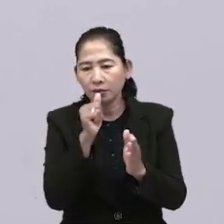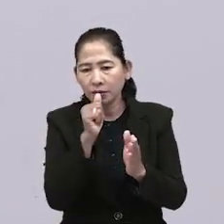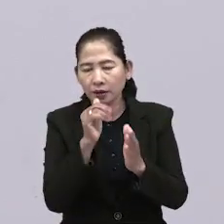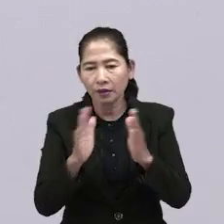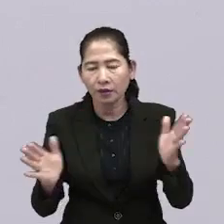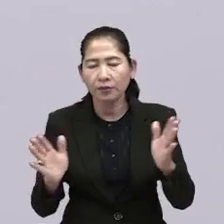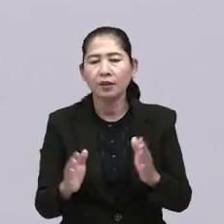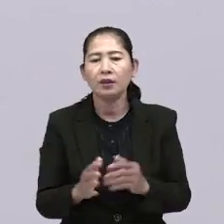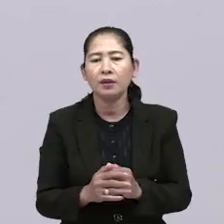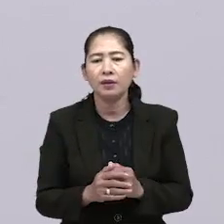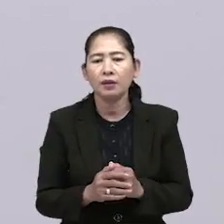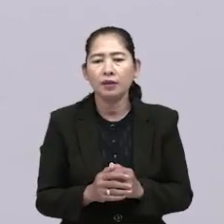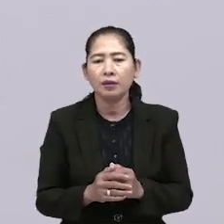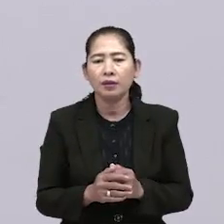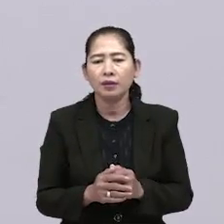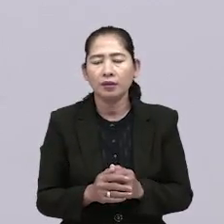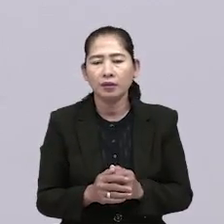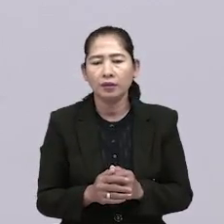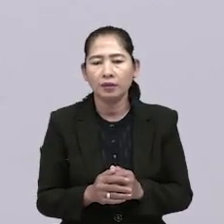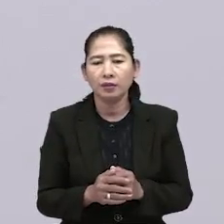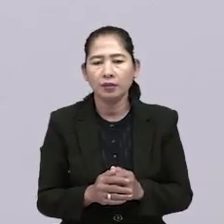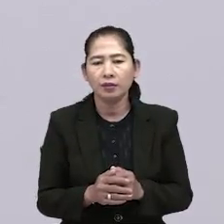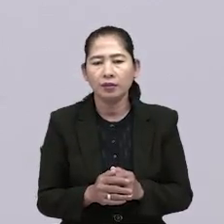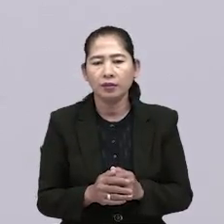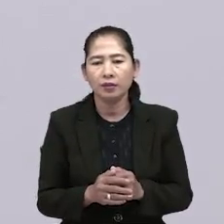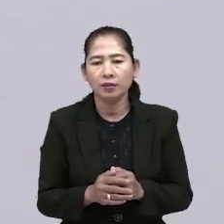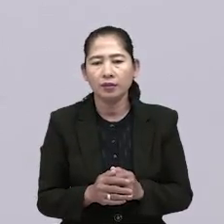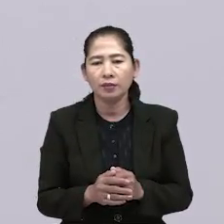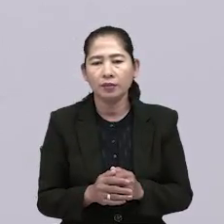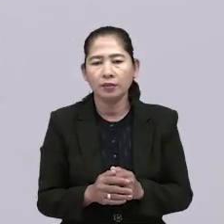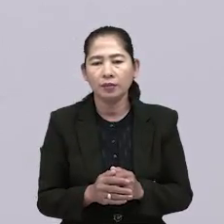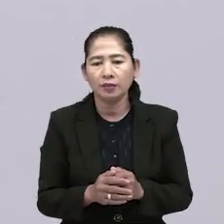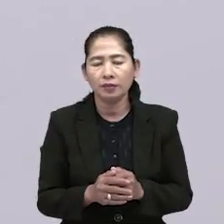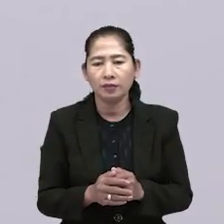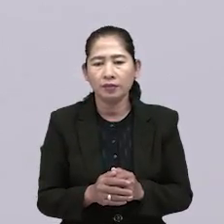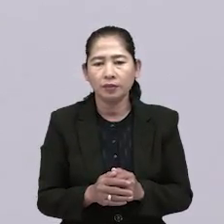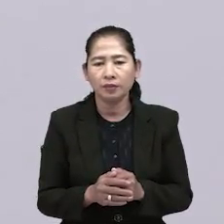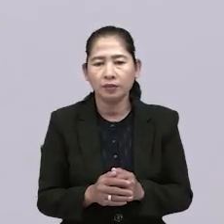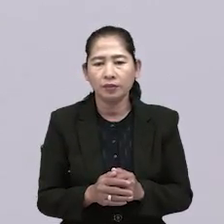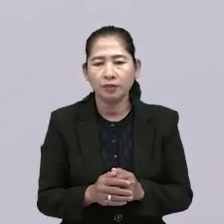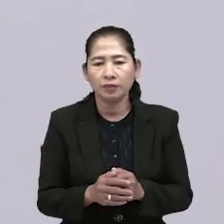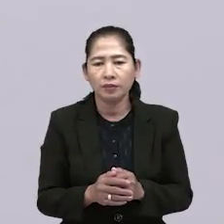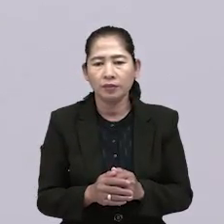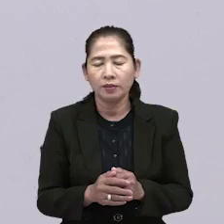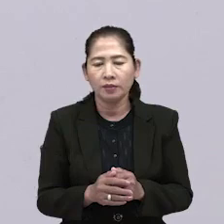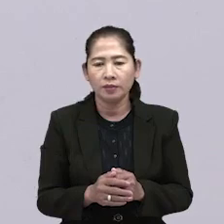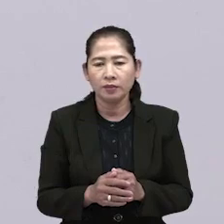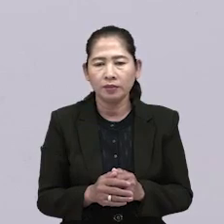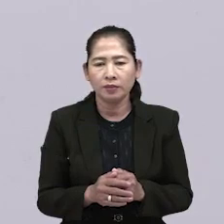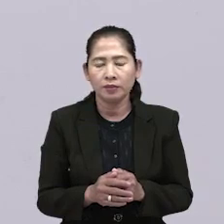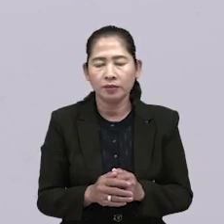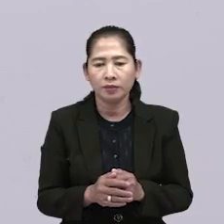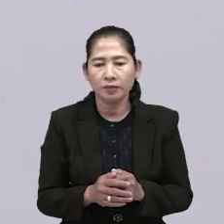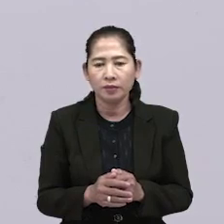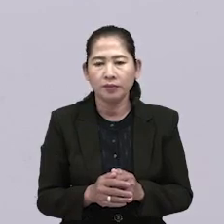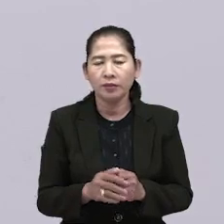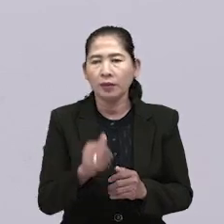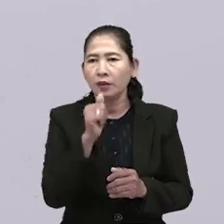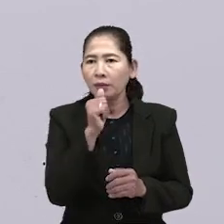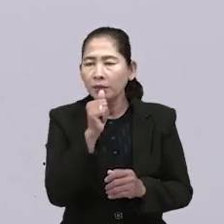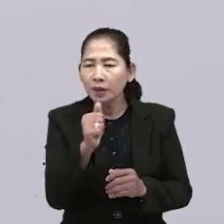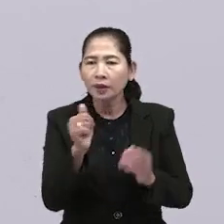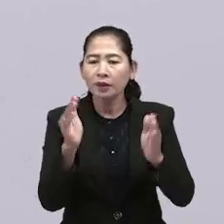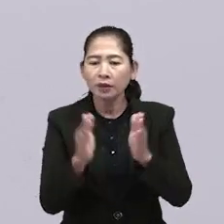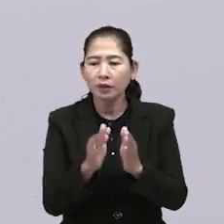ចឹងខ្ញុំជួនជាមួយពាក្យថាធំមិនតូចមិនធំ